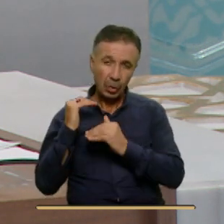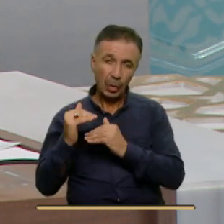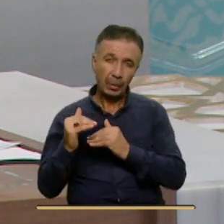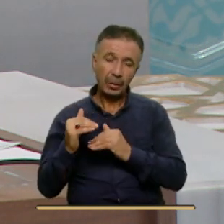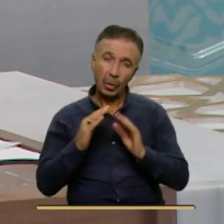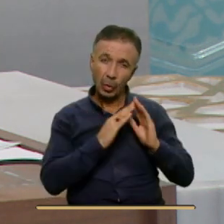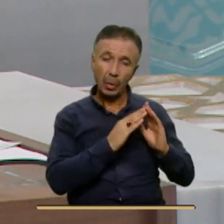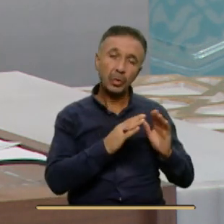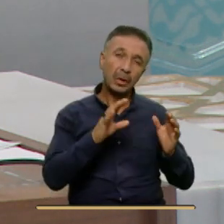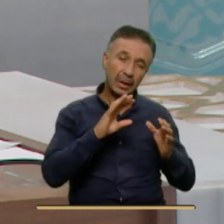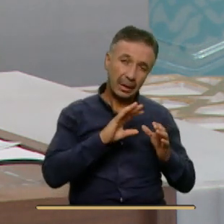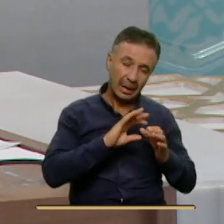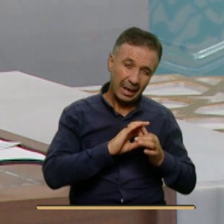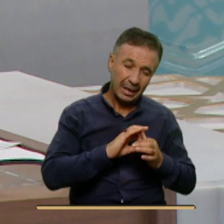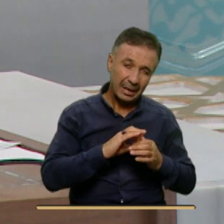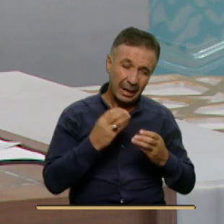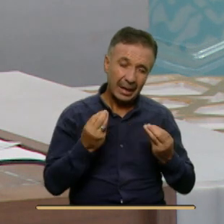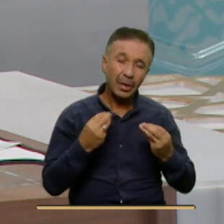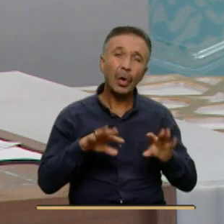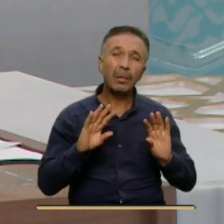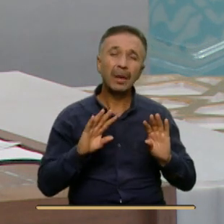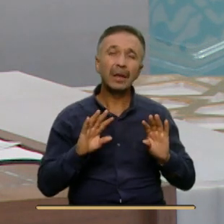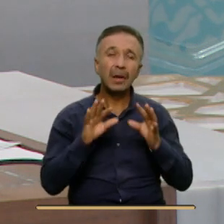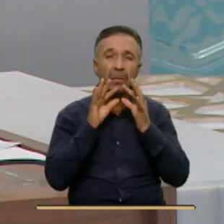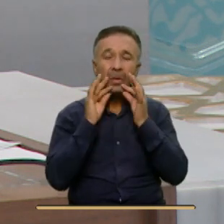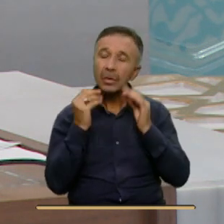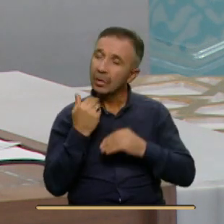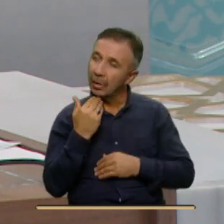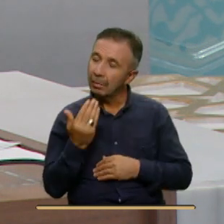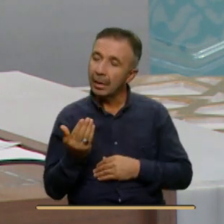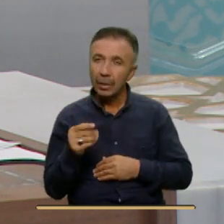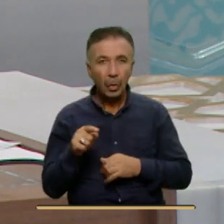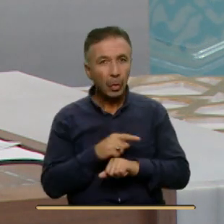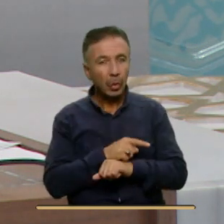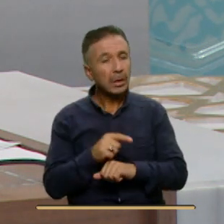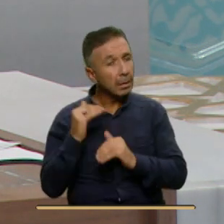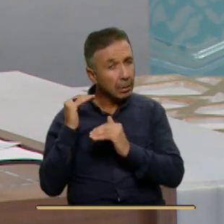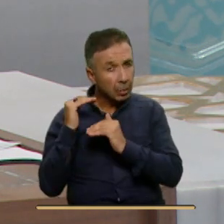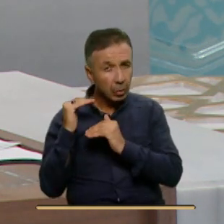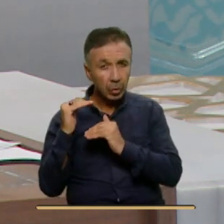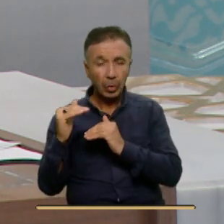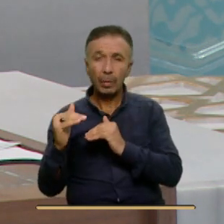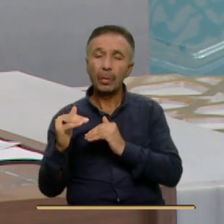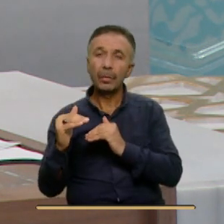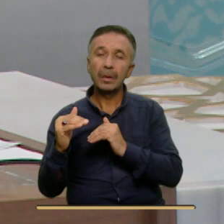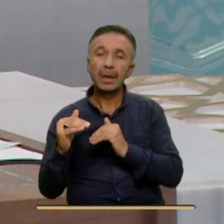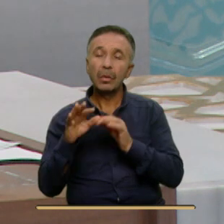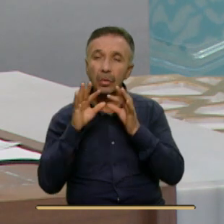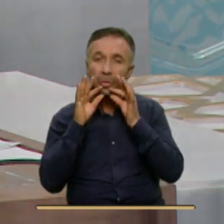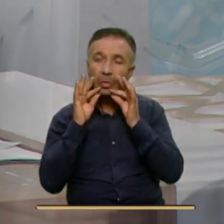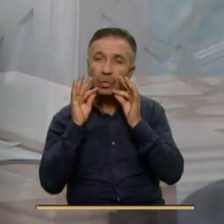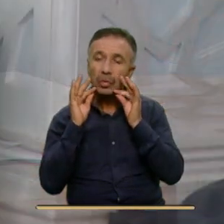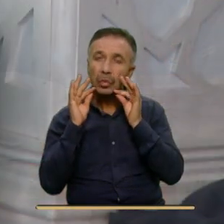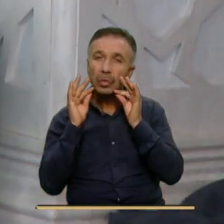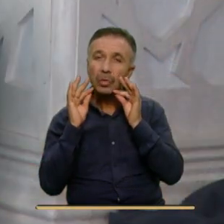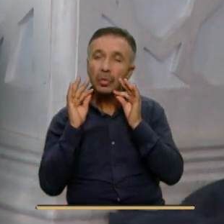olmadan huzur ve mutluluk olması kolay değil. O zaman toplumda huzuru ve mutluluğu